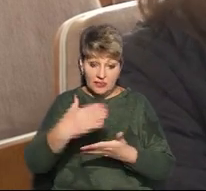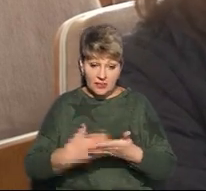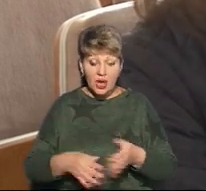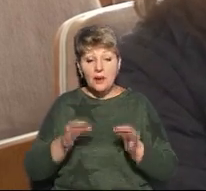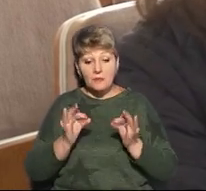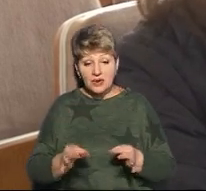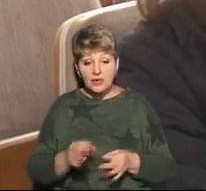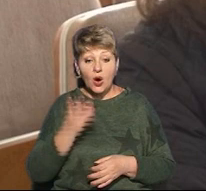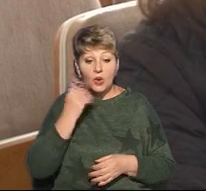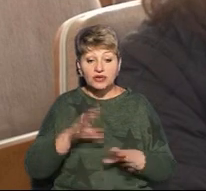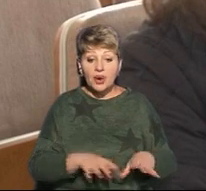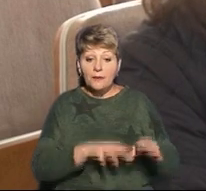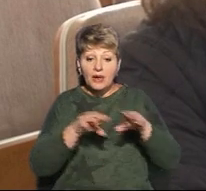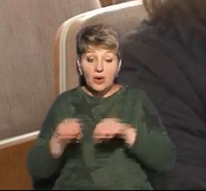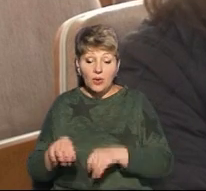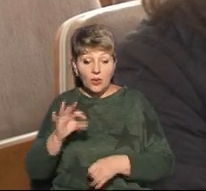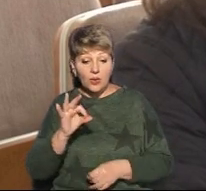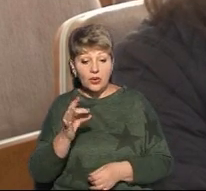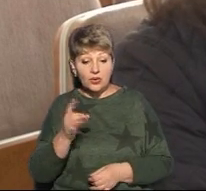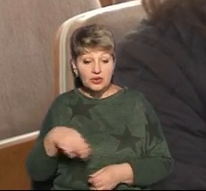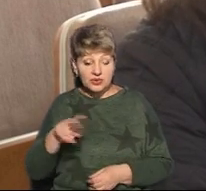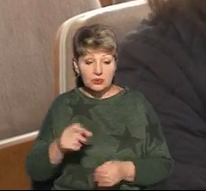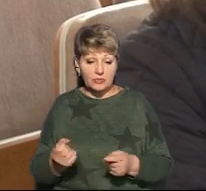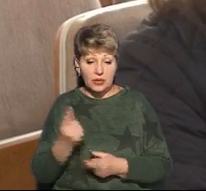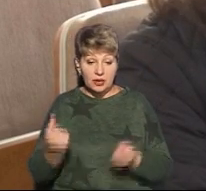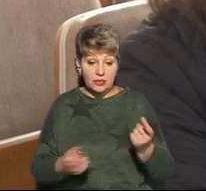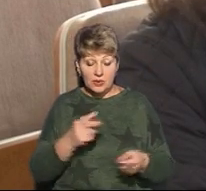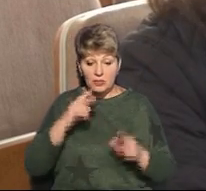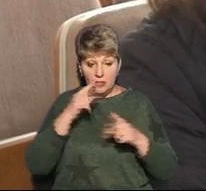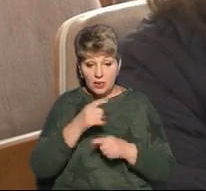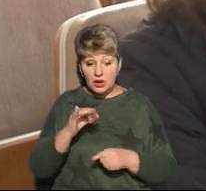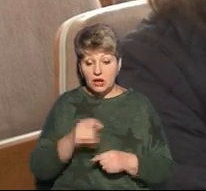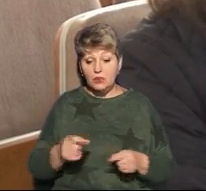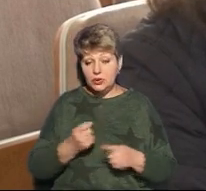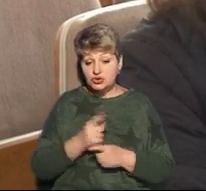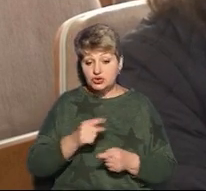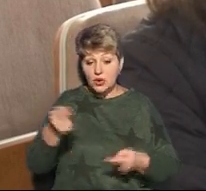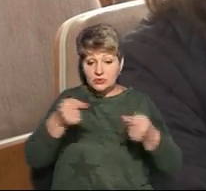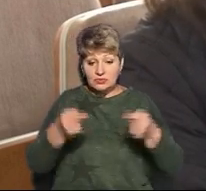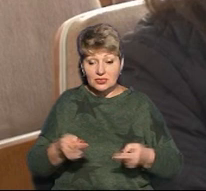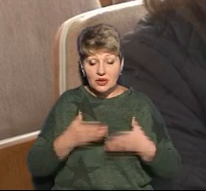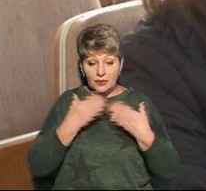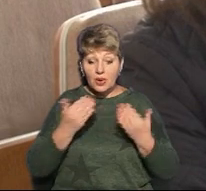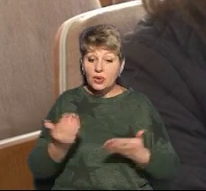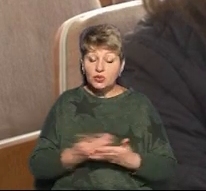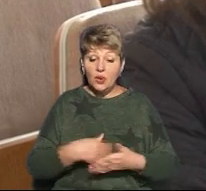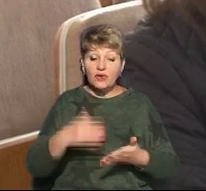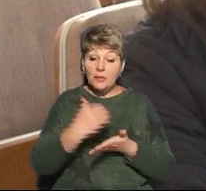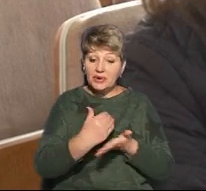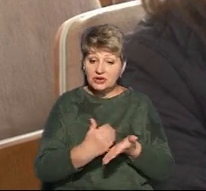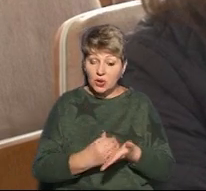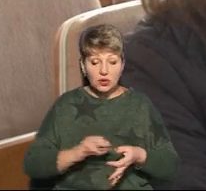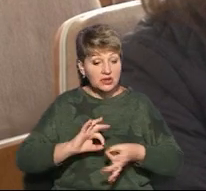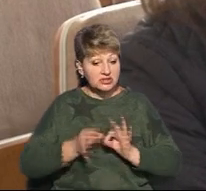правильно, а як переносимо у Word, виникають помилки. І виходить, що одна з іншою не збігаються. Нові протоколи дещо складні. Ми вчора